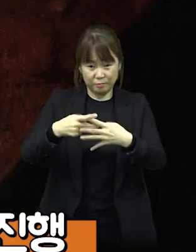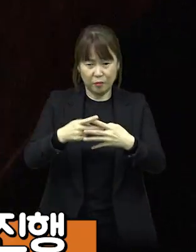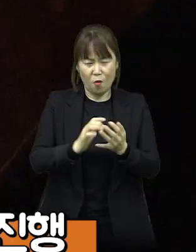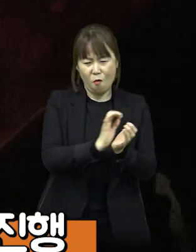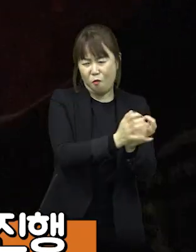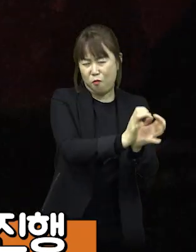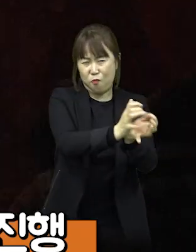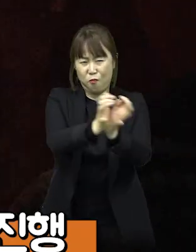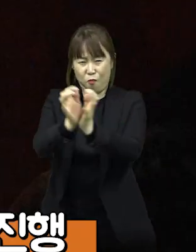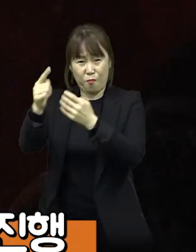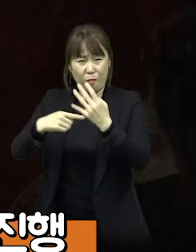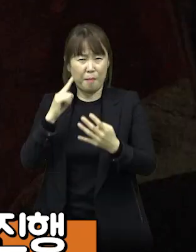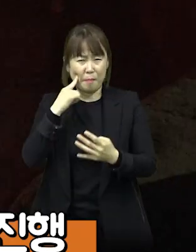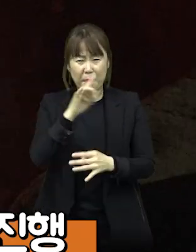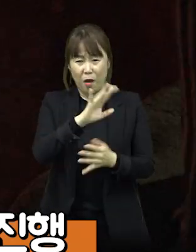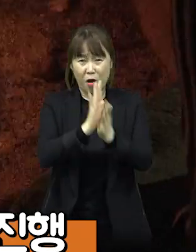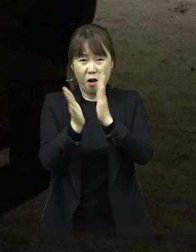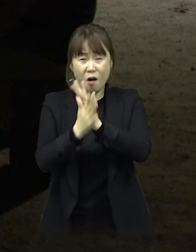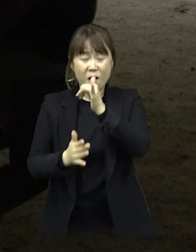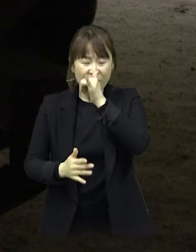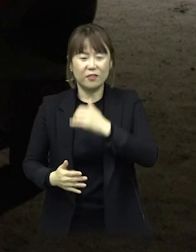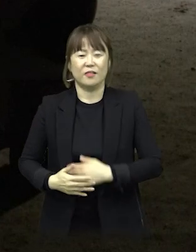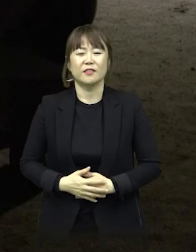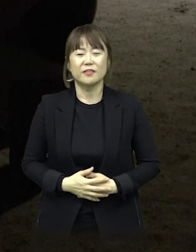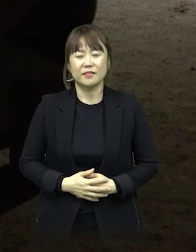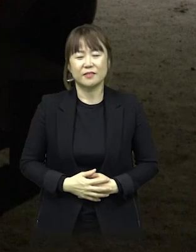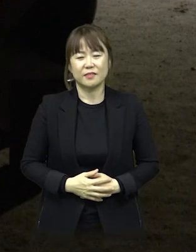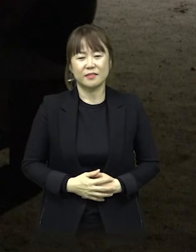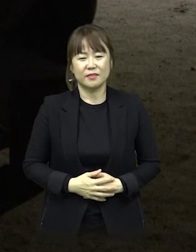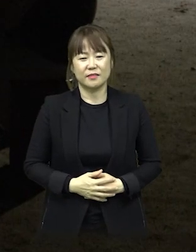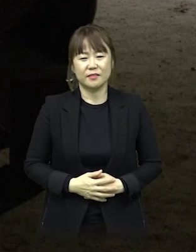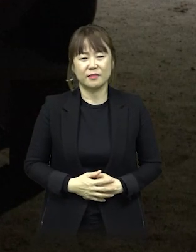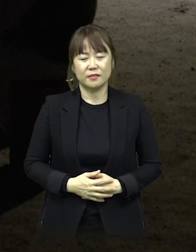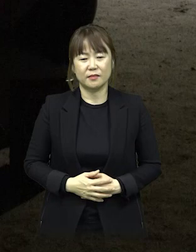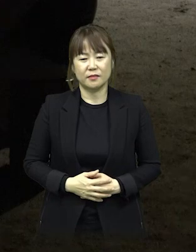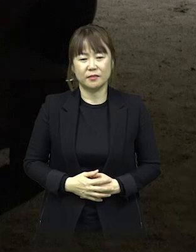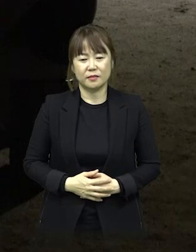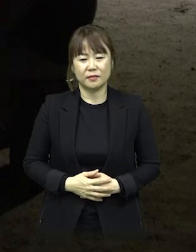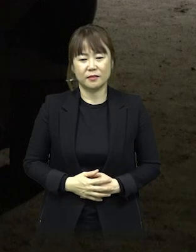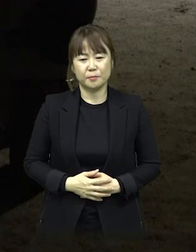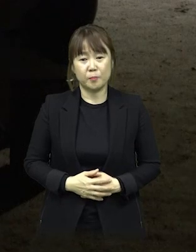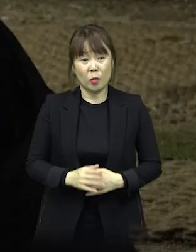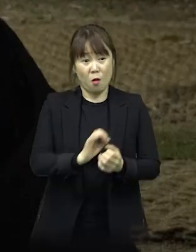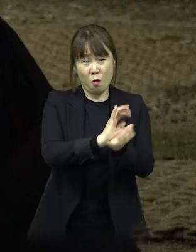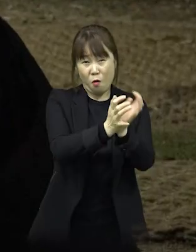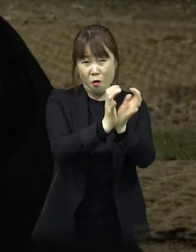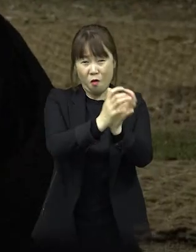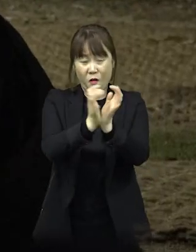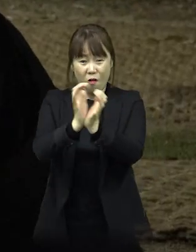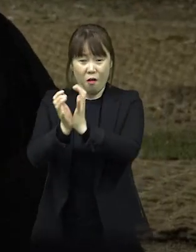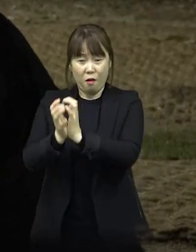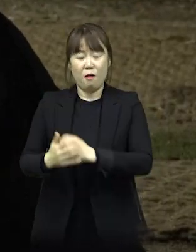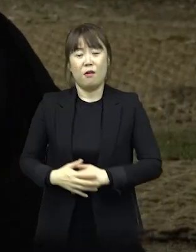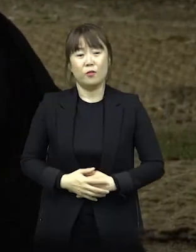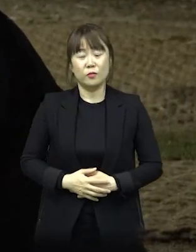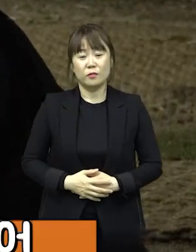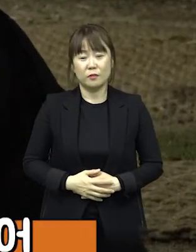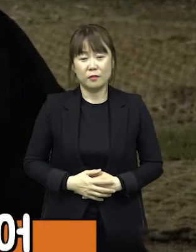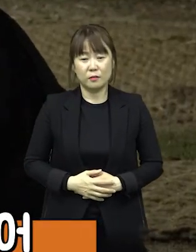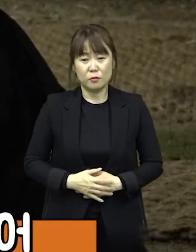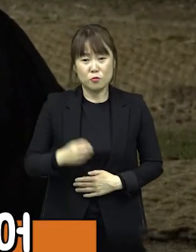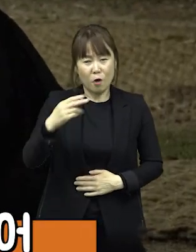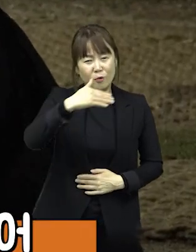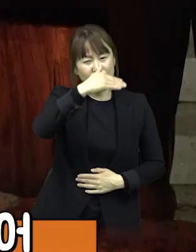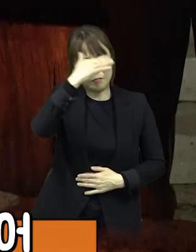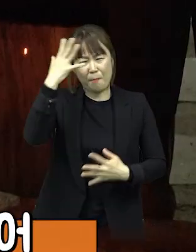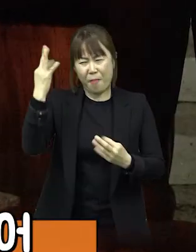특별한 준비물 없이 손쉽게 불멍을 할 수 있습니다. 캠핑장을 예약하지 않아도, 화롯대가 없어도